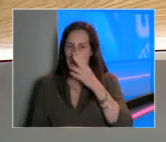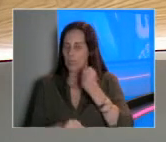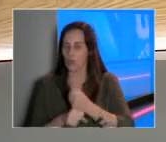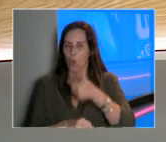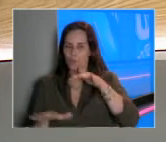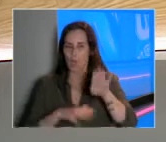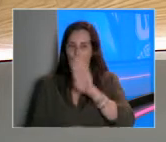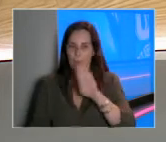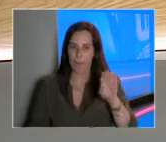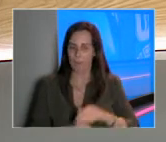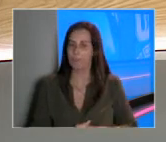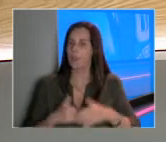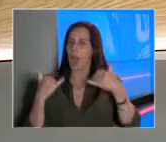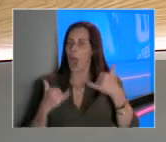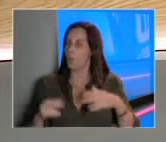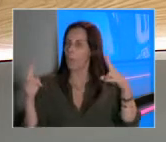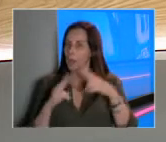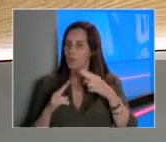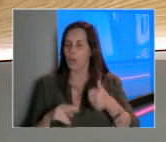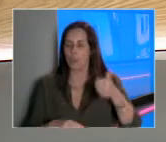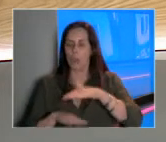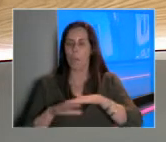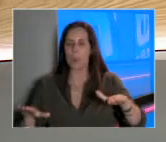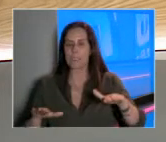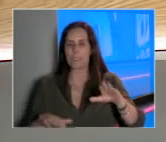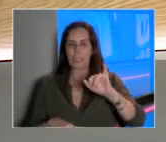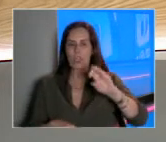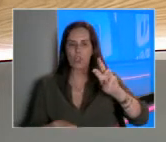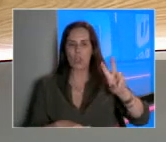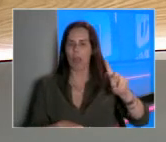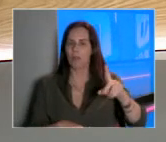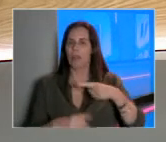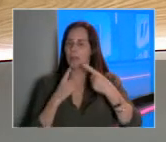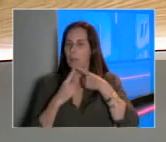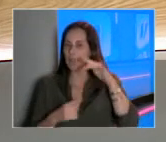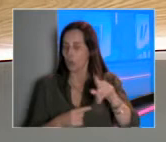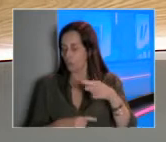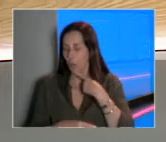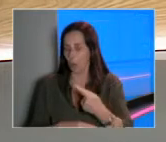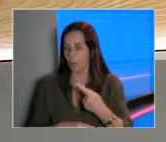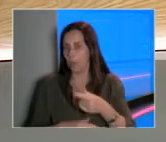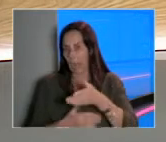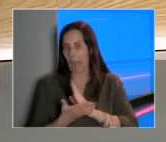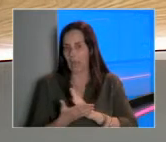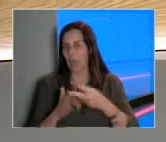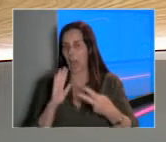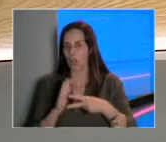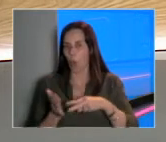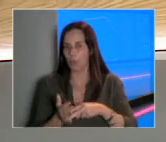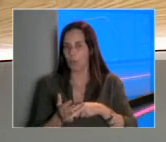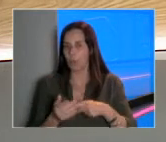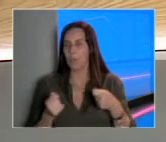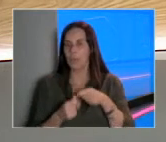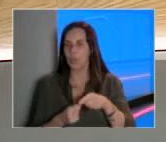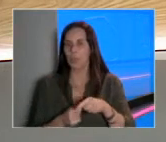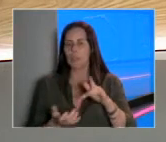ראש הממשלה נתניהו. היום הוא נפגש עם ראשי מועצת ישע כדי לדון בהתנגדות שהם מביעים, לפחות חלקם, לתוכנית. בעניין